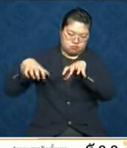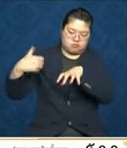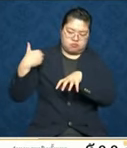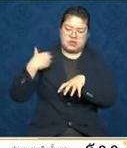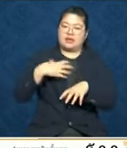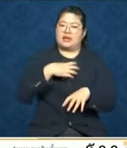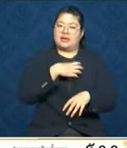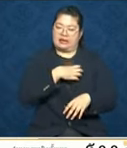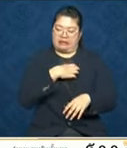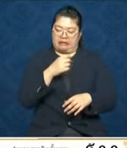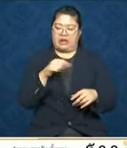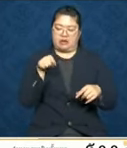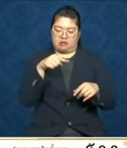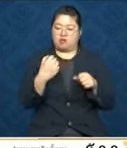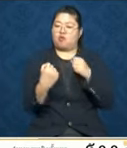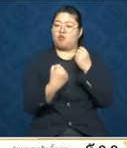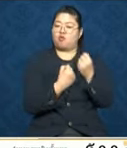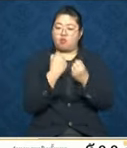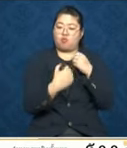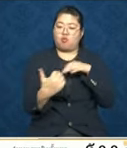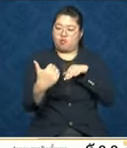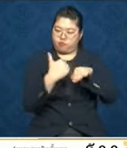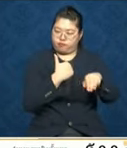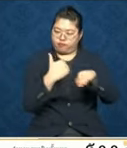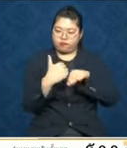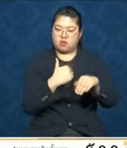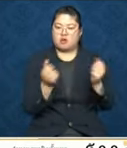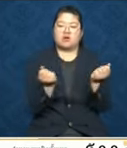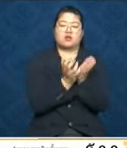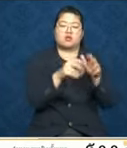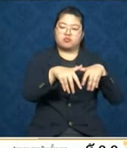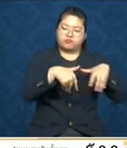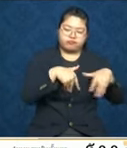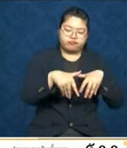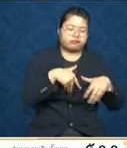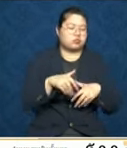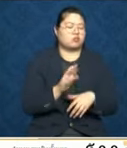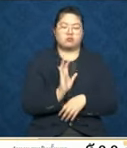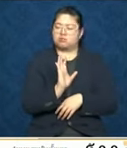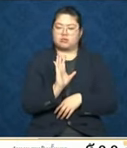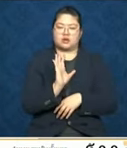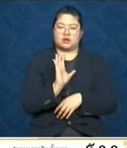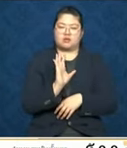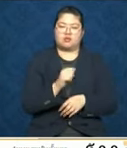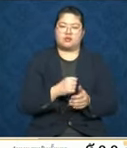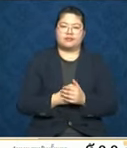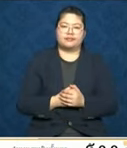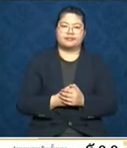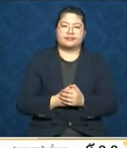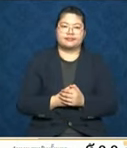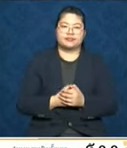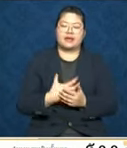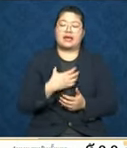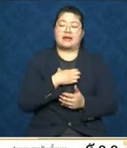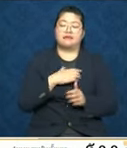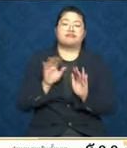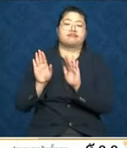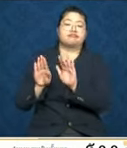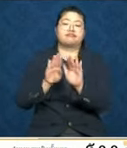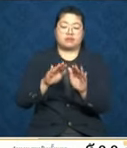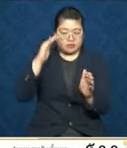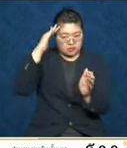าไม่ประมาทมาทำให้ชีวิตของพี่น้องประชาชนเราหรือชีวิตของลูกหลานเราต้องเสียชีวิตง่ายๆนะครับผมอยากจะรบกวนตำ